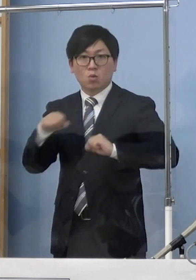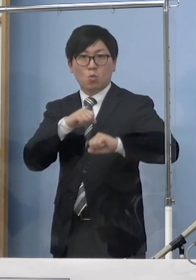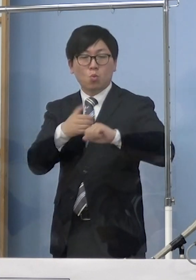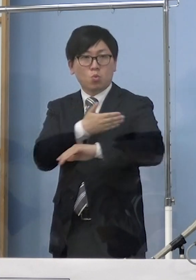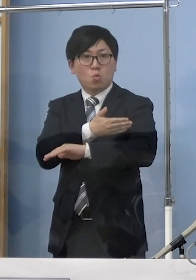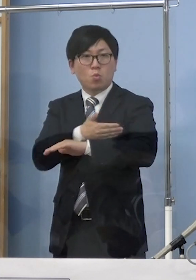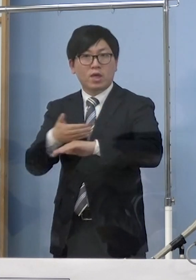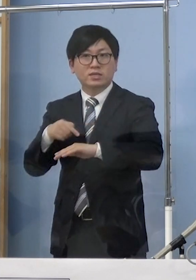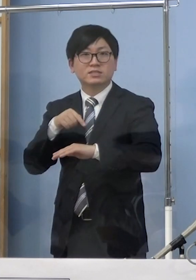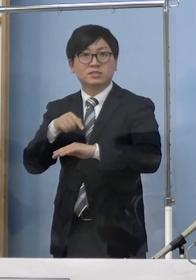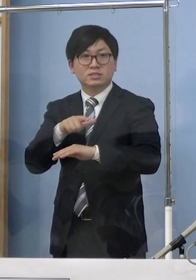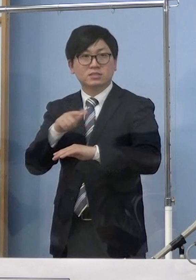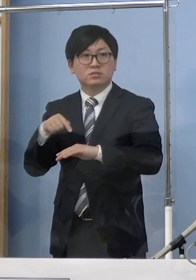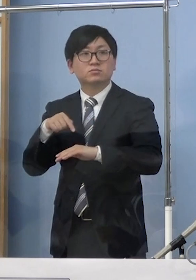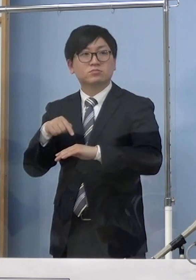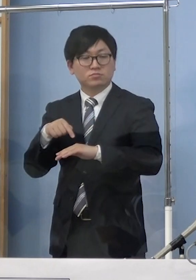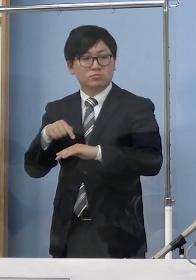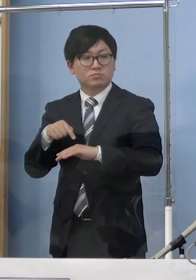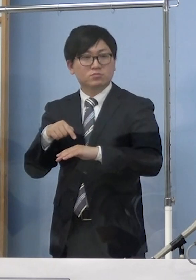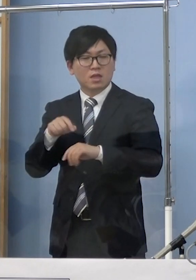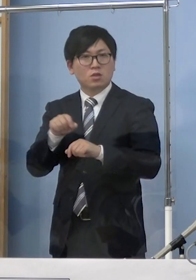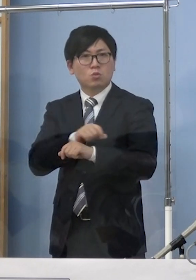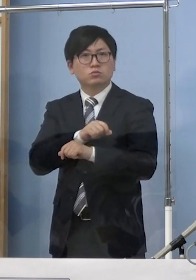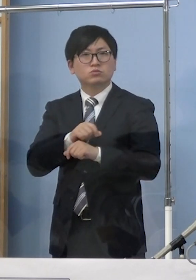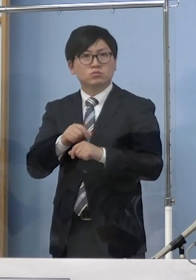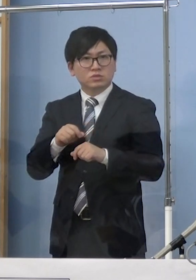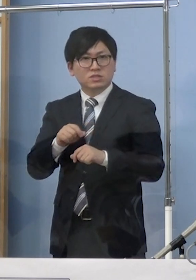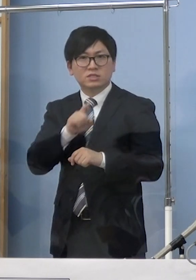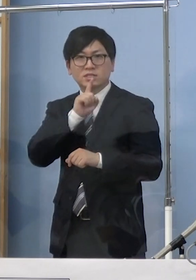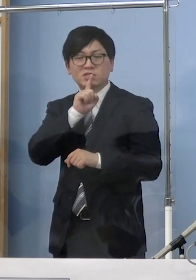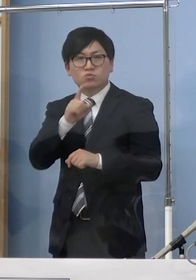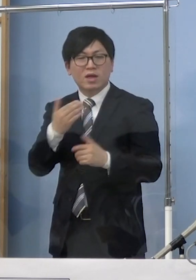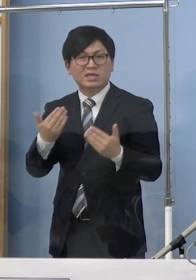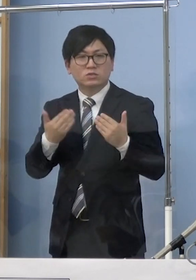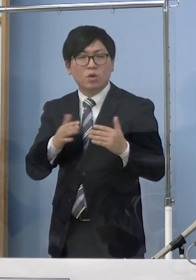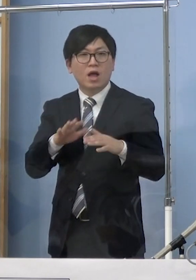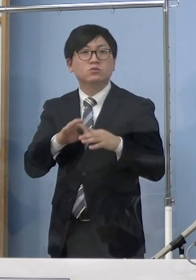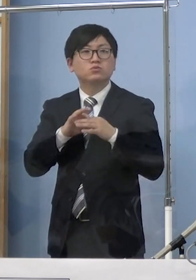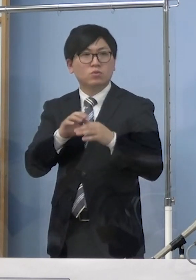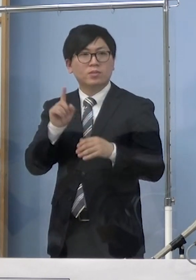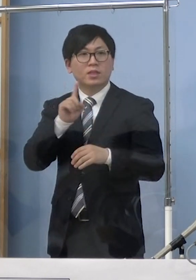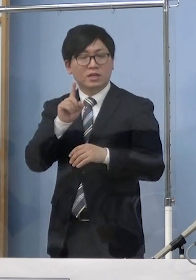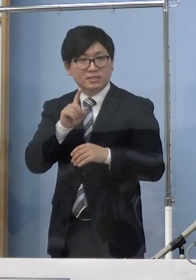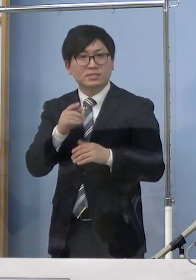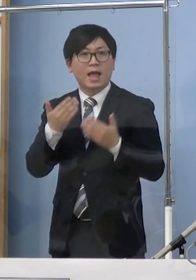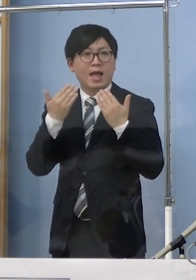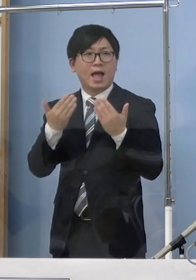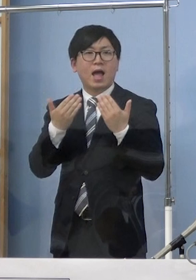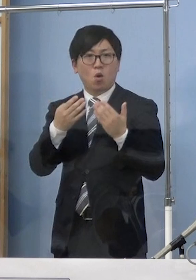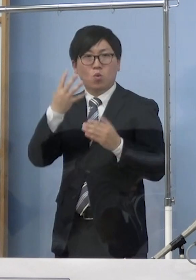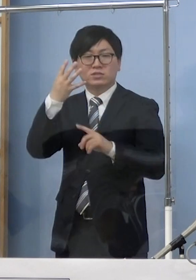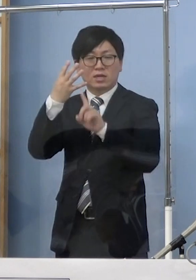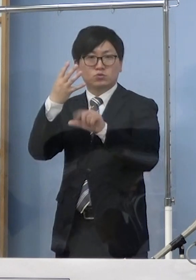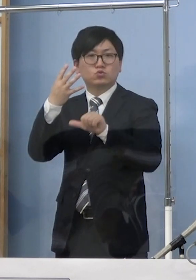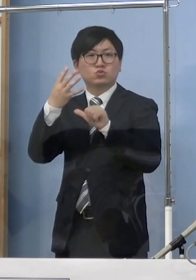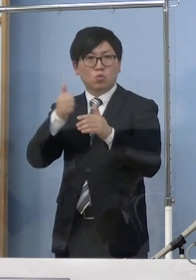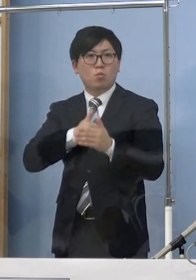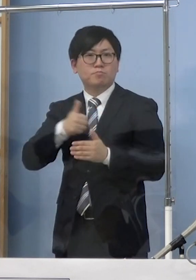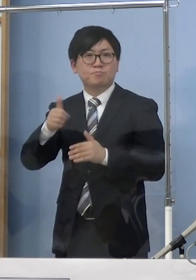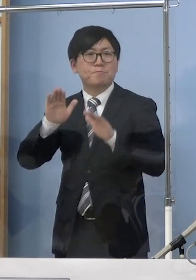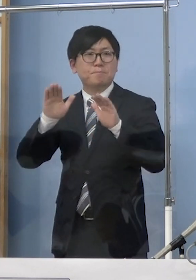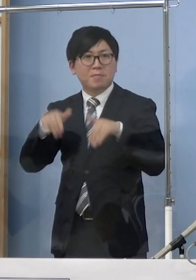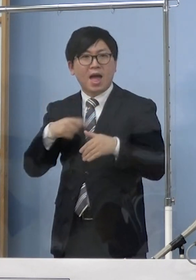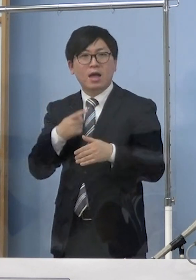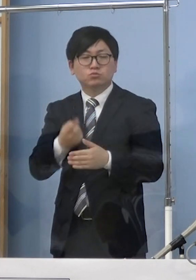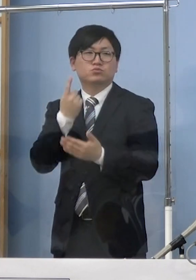さ、特に言及が必要な行動歴についてですが、4月の15日に学校に登校されているということでござい